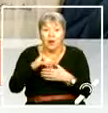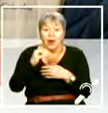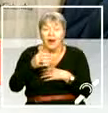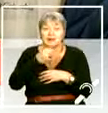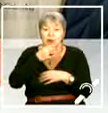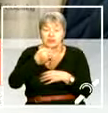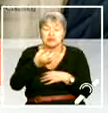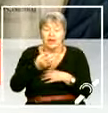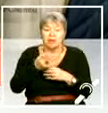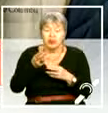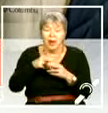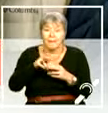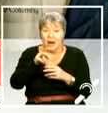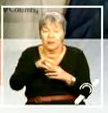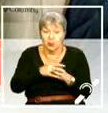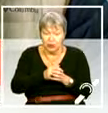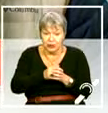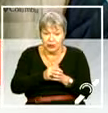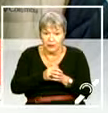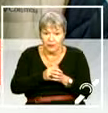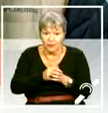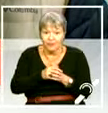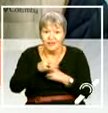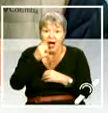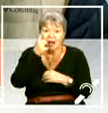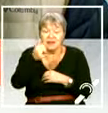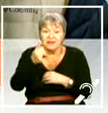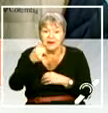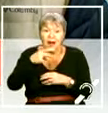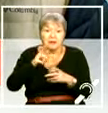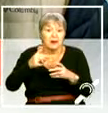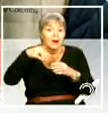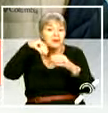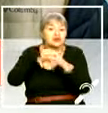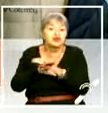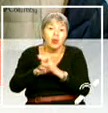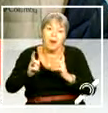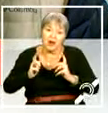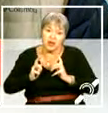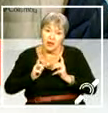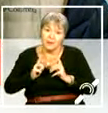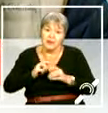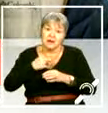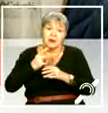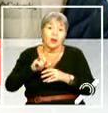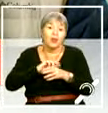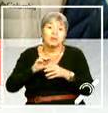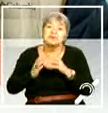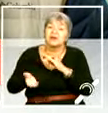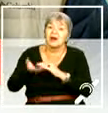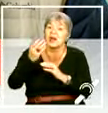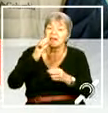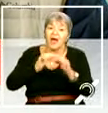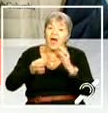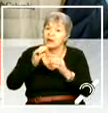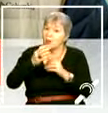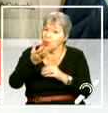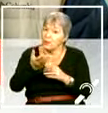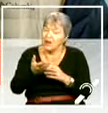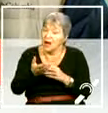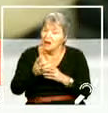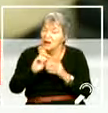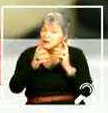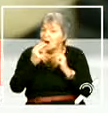Ziua bun găsită tuturor! Într-adevăr, sunt rezultate sub așteptări în ceea ce privește evoluția economiei naționale, atât dacă ne